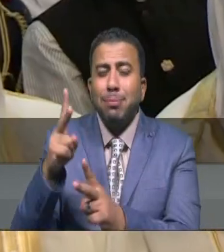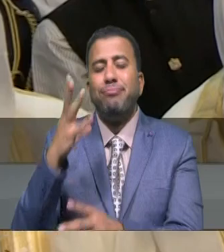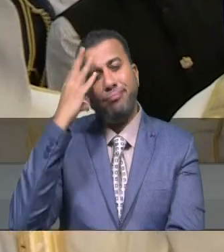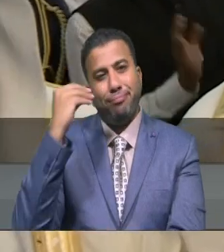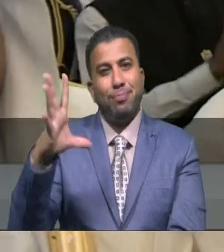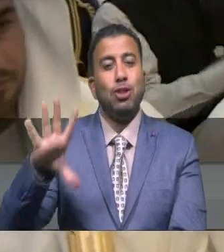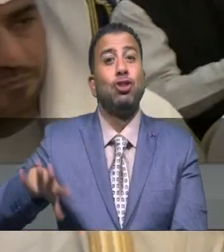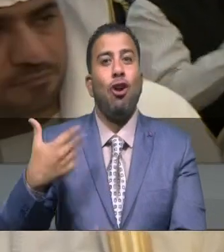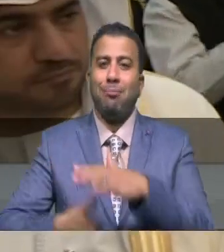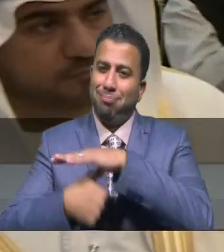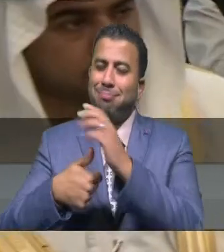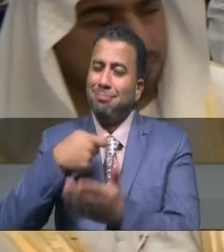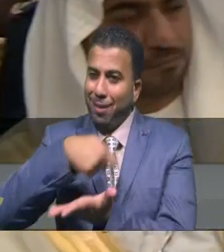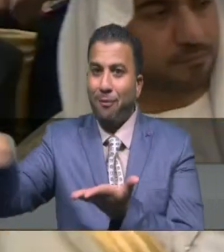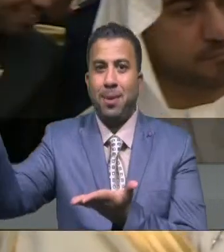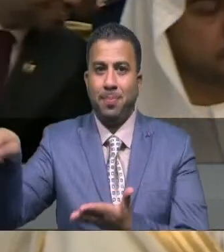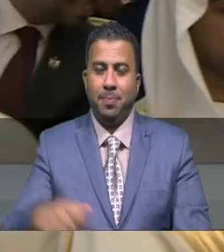وعشرين مليون درهم